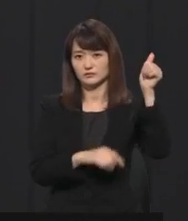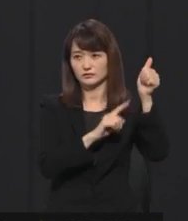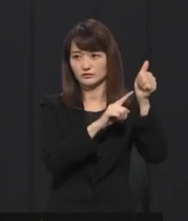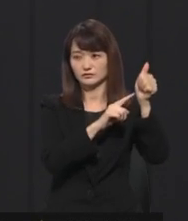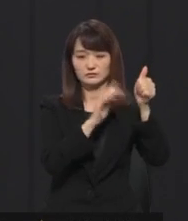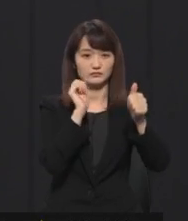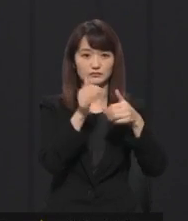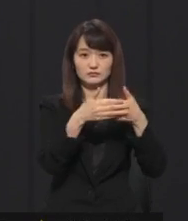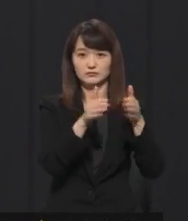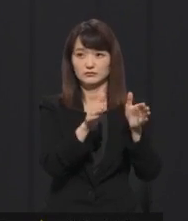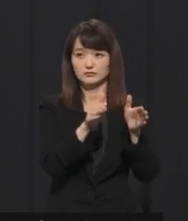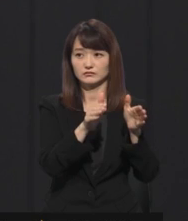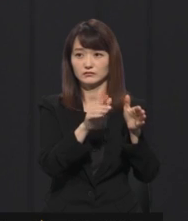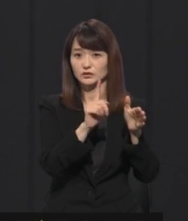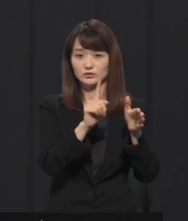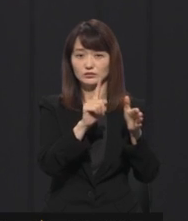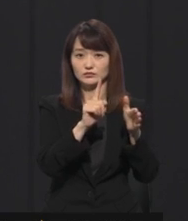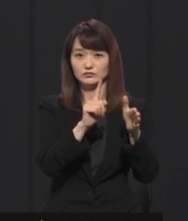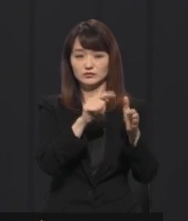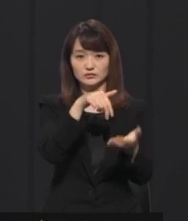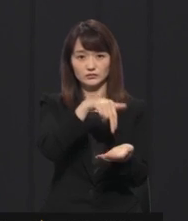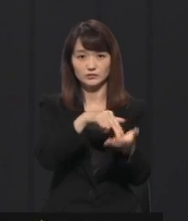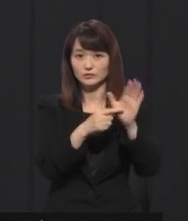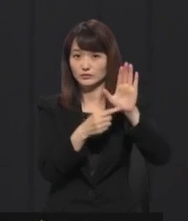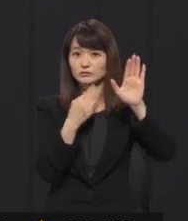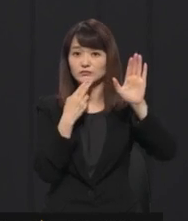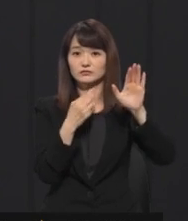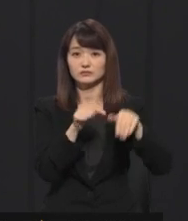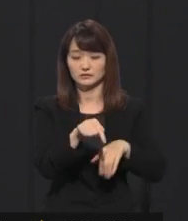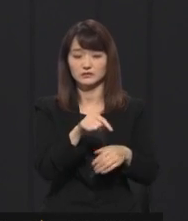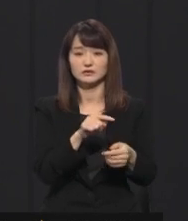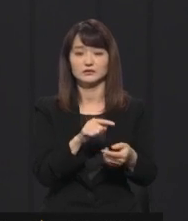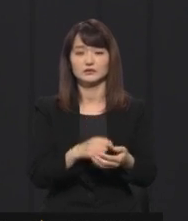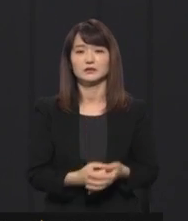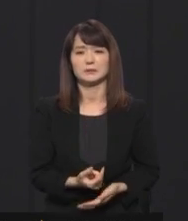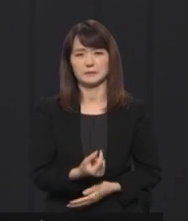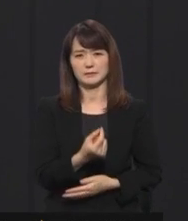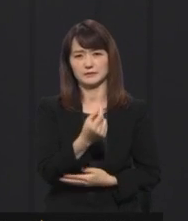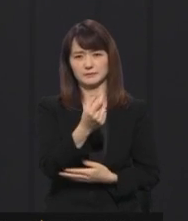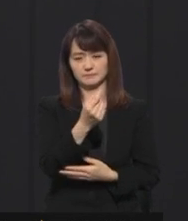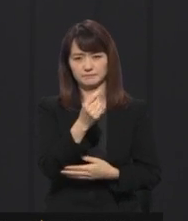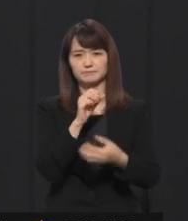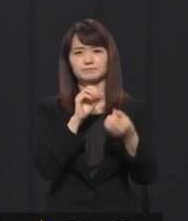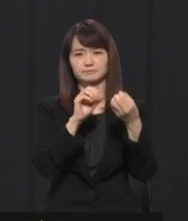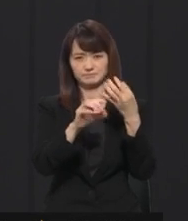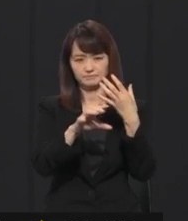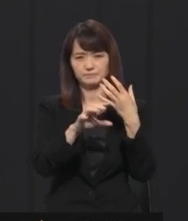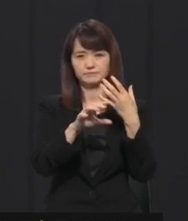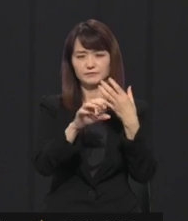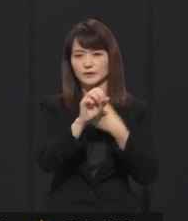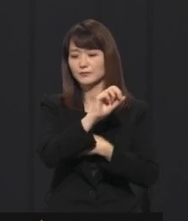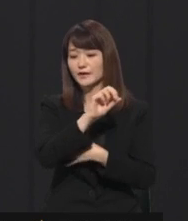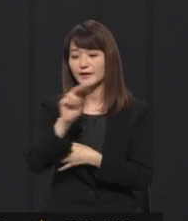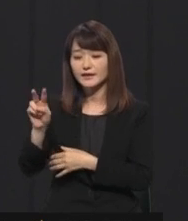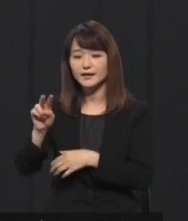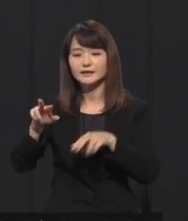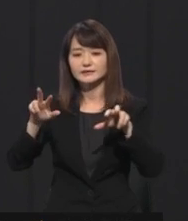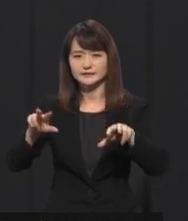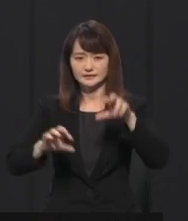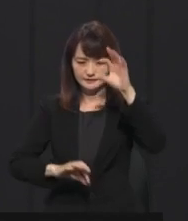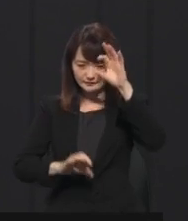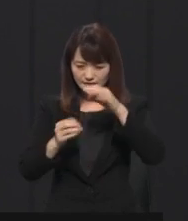개통시 좀 어 아무 할 수 없지 않습니까 여기에 대해서 빨리 어 말씀을 있어야 이 사태가 좀 해결하는데